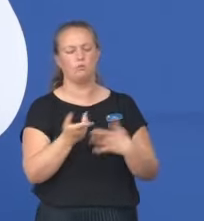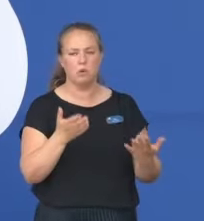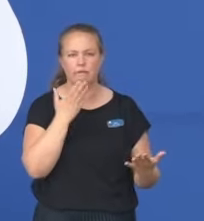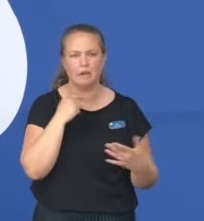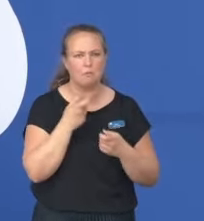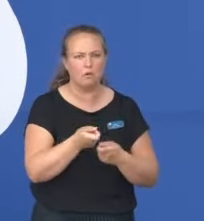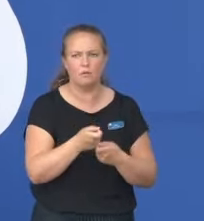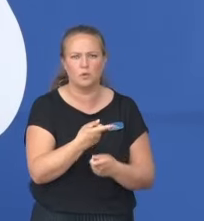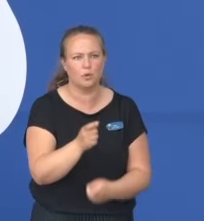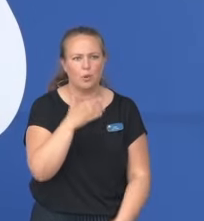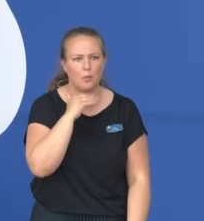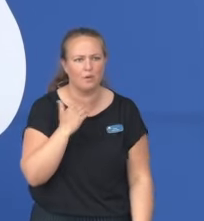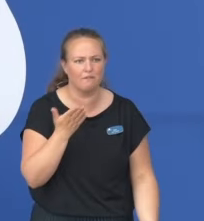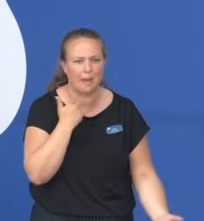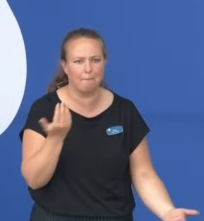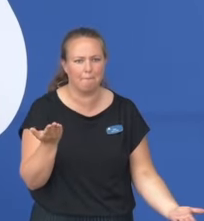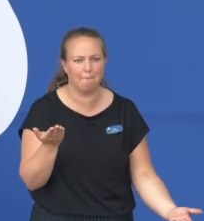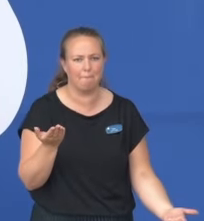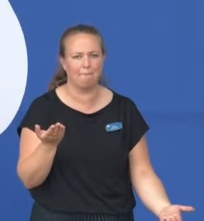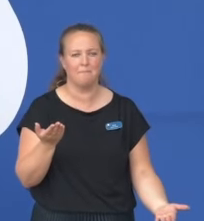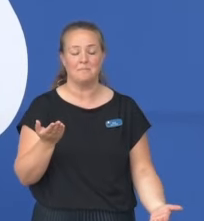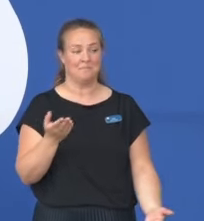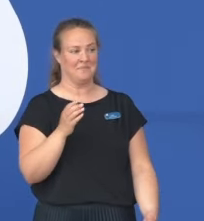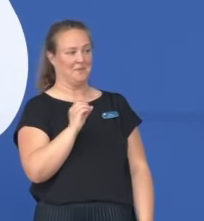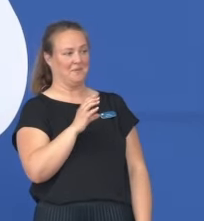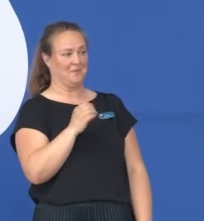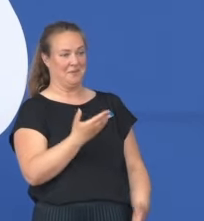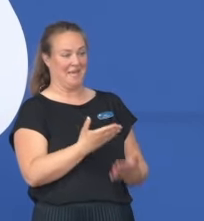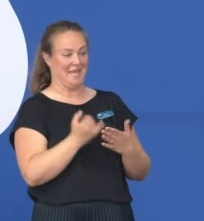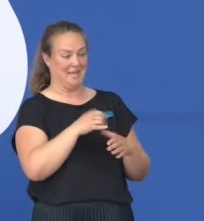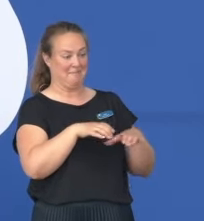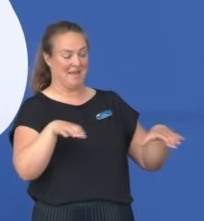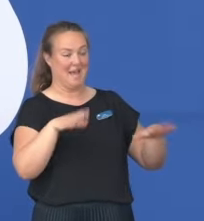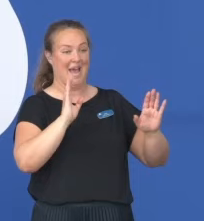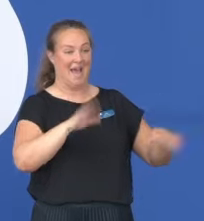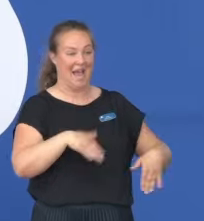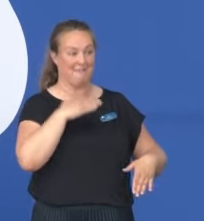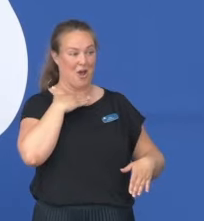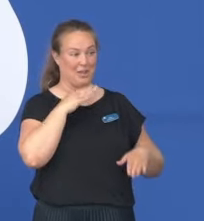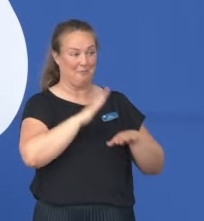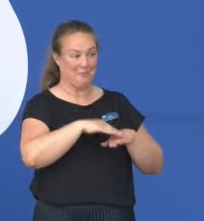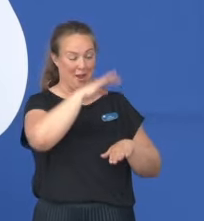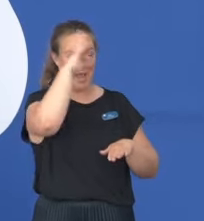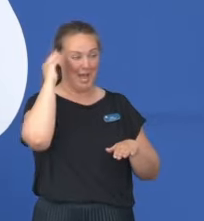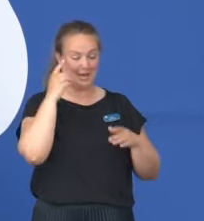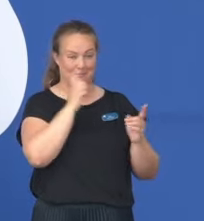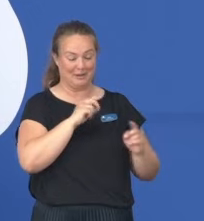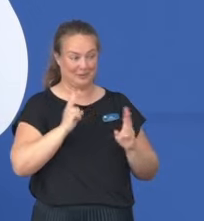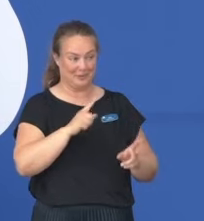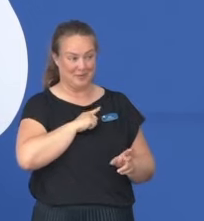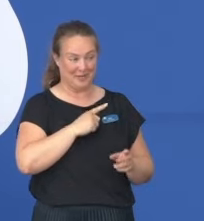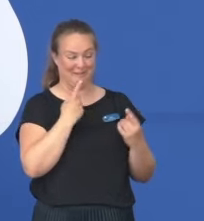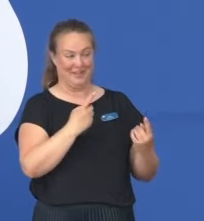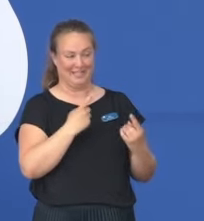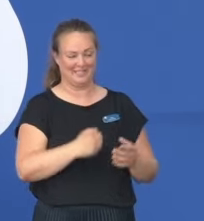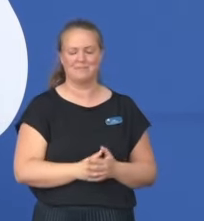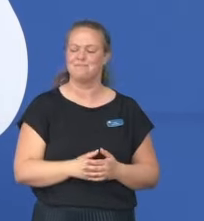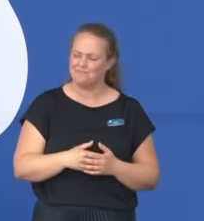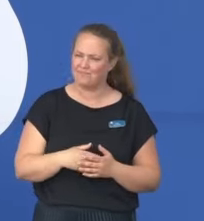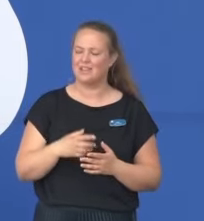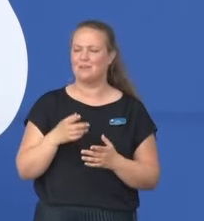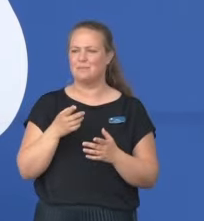dem då? Ingen har hatat äldre människor mer i någon panel jag har hållit i. Det är ju fantastiskt. Nej, men alltså, man måste ta ansvar också. Om